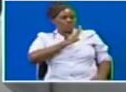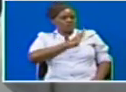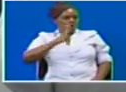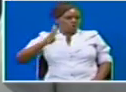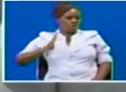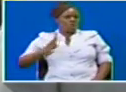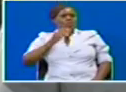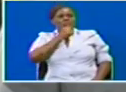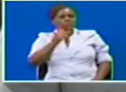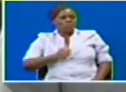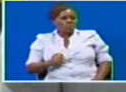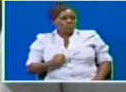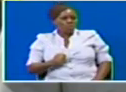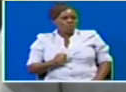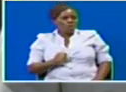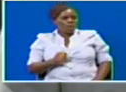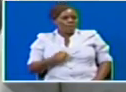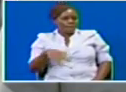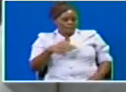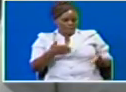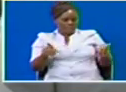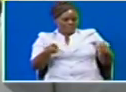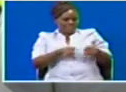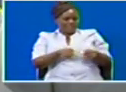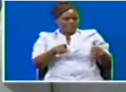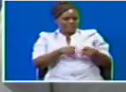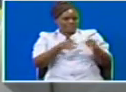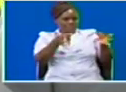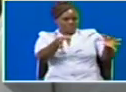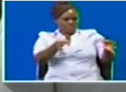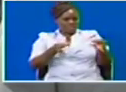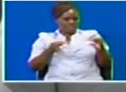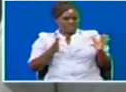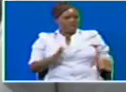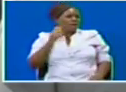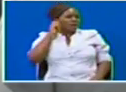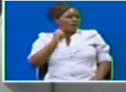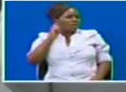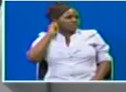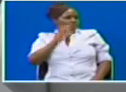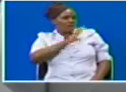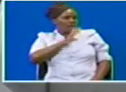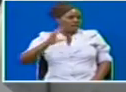wazee katika Marakwet na pia ni mweka hazina wa Kalenjin Council of Elders.